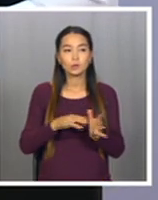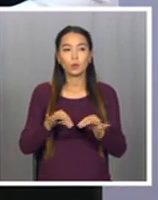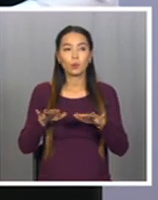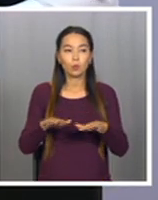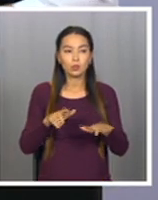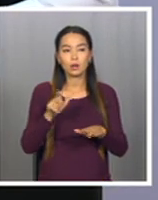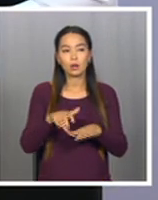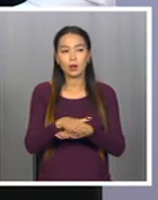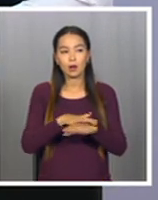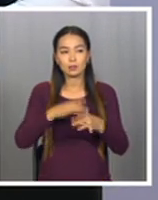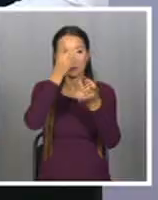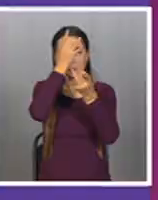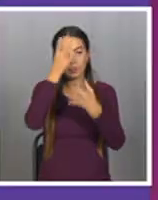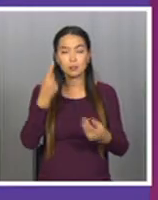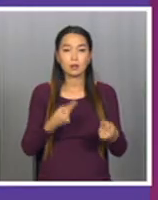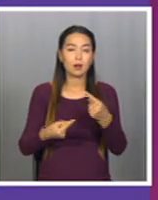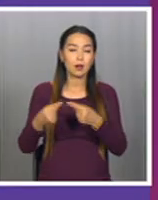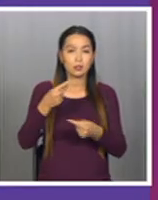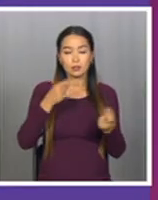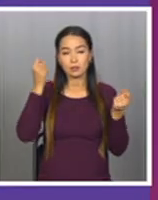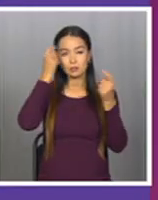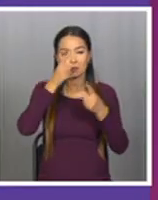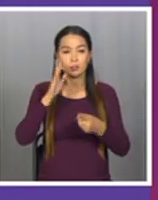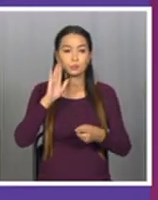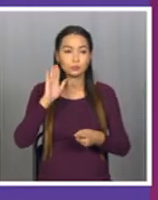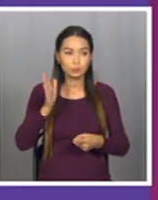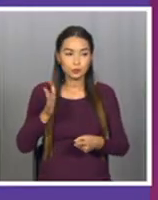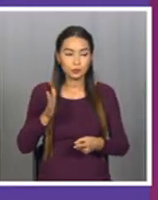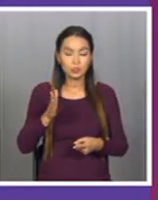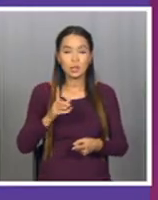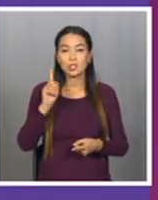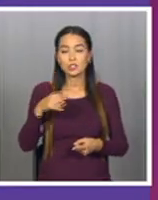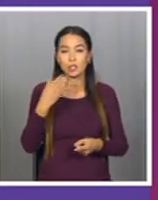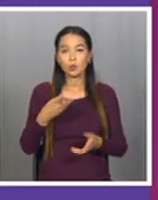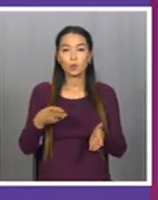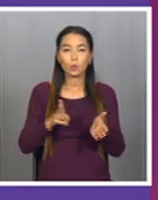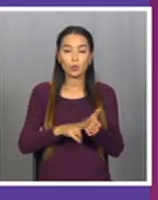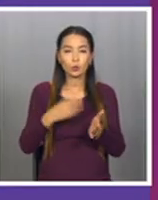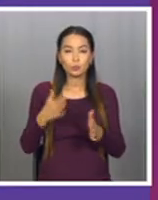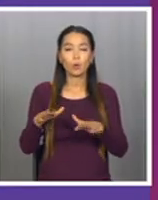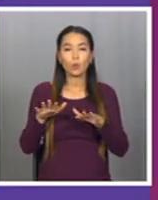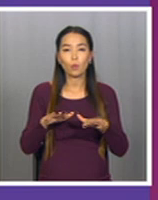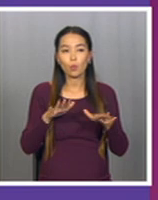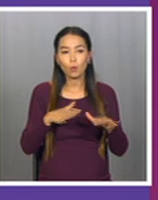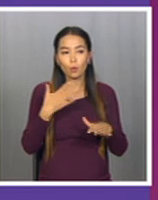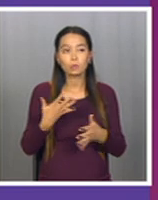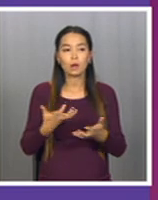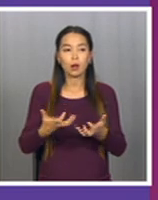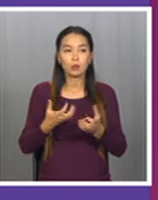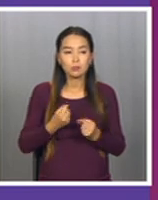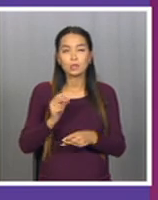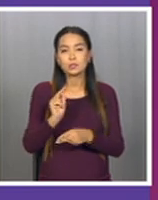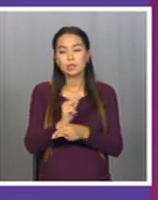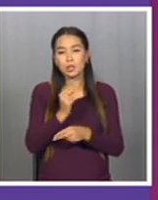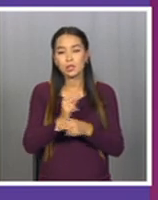өзара мәдени қарым-қатынасын сипаттаймыз және көшпелілердің отырықшылардан қабылдаған тәжірибелері